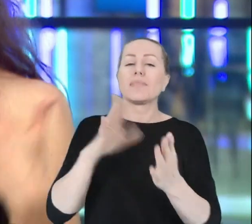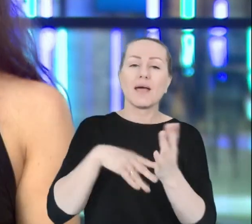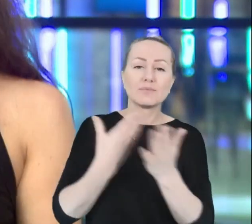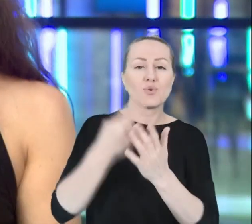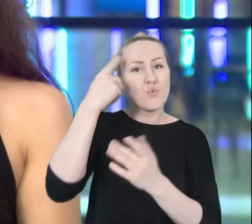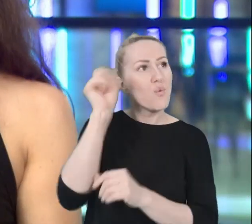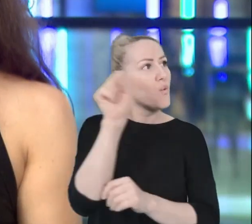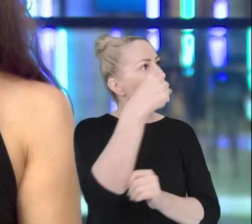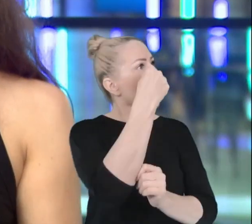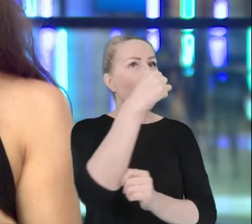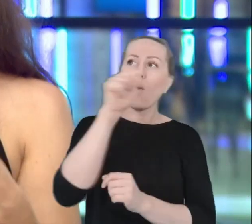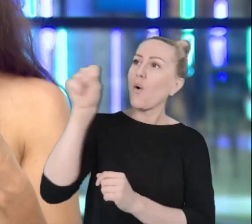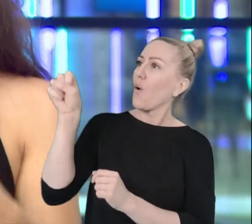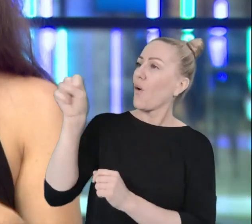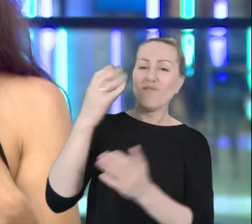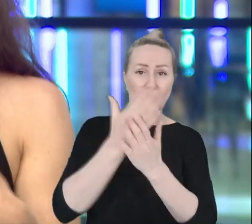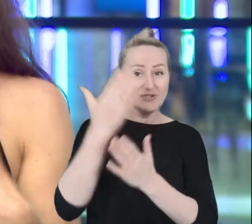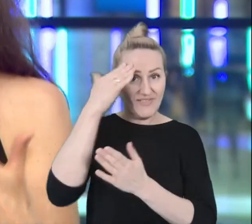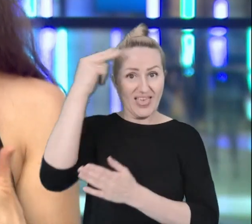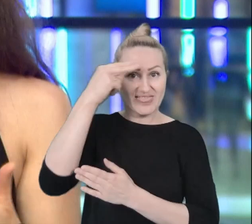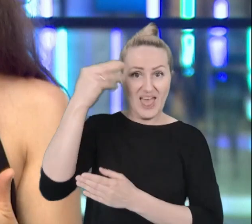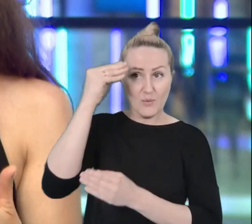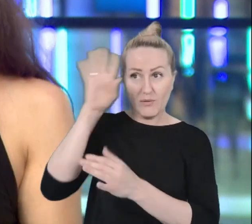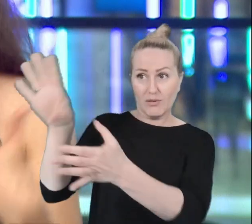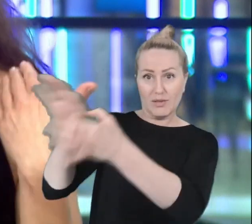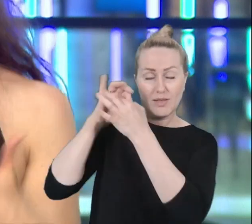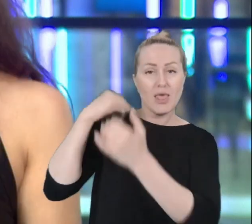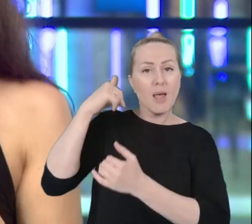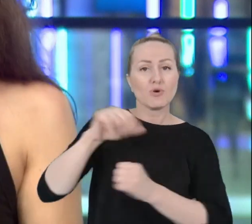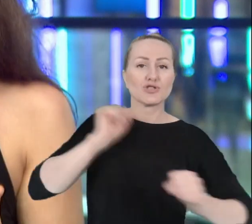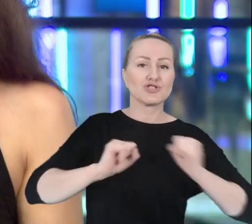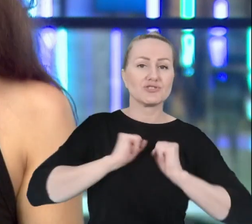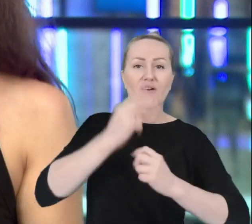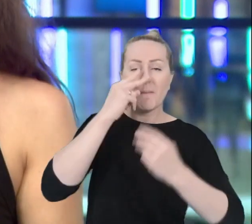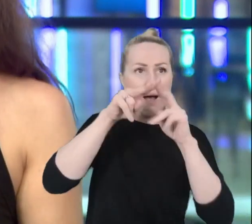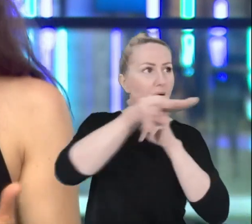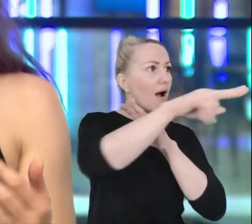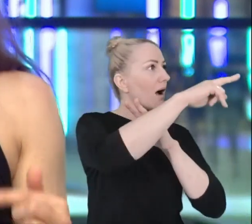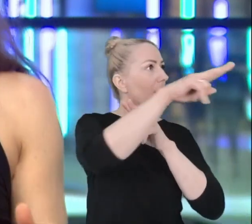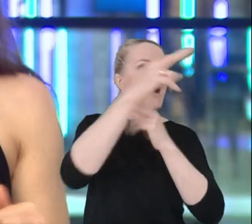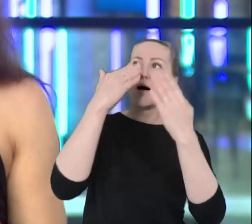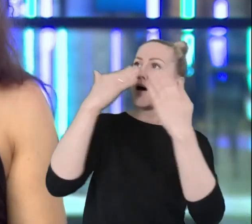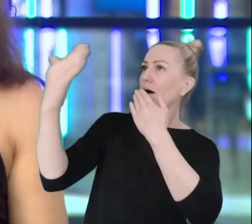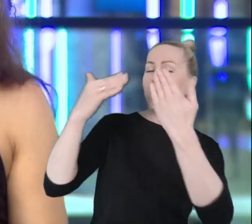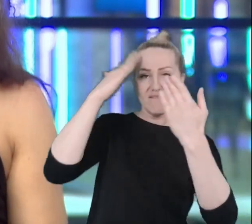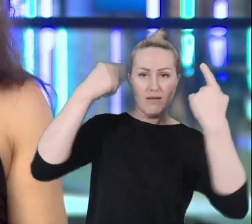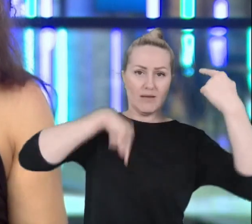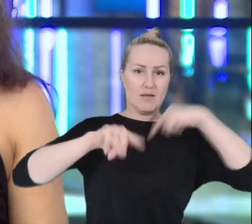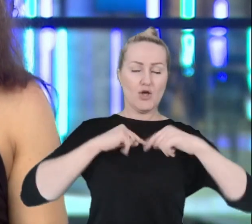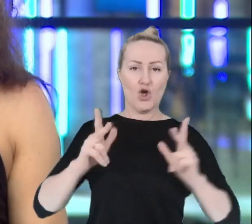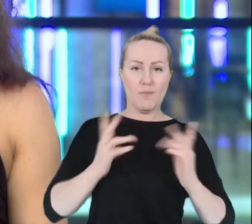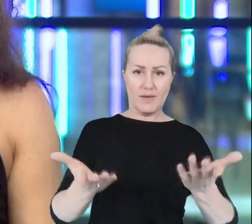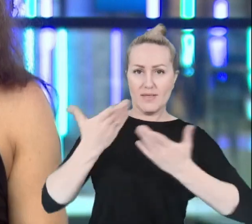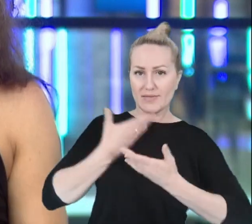jest z neuronauki, że my musimy ćwiczyć patrzenie peryferyjne, żeby wyregulować swój układ nerwowy. Alek Tarkowski powiedział w